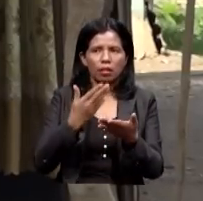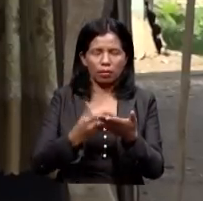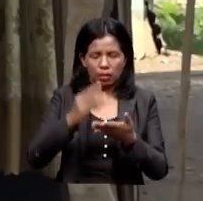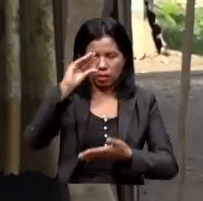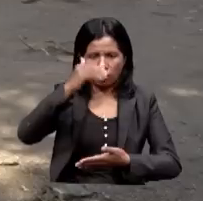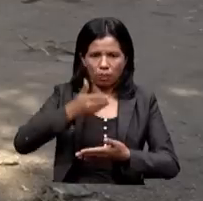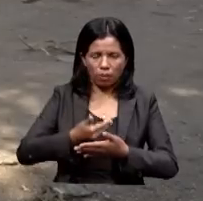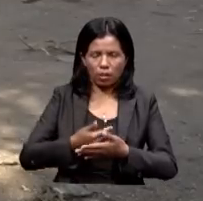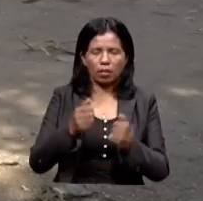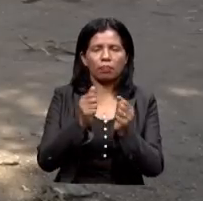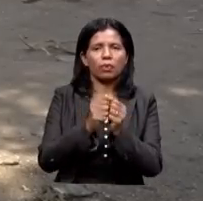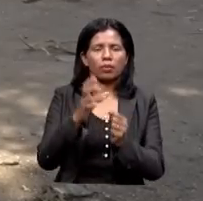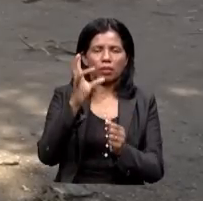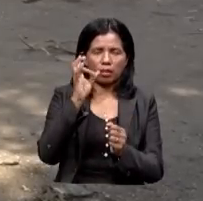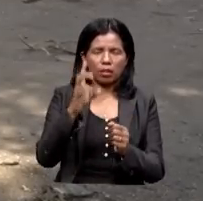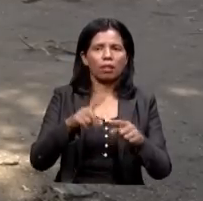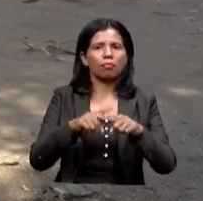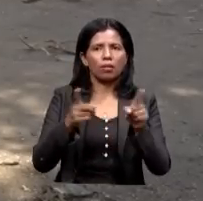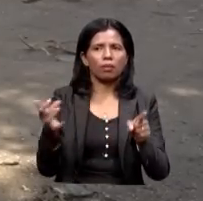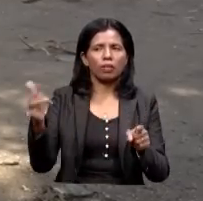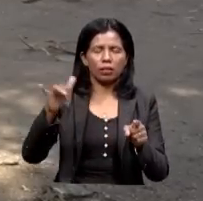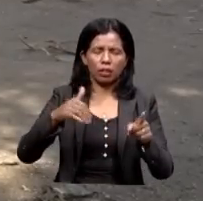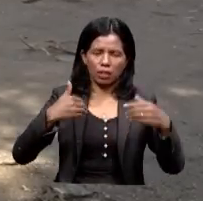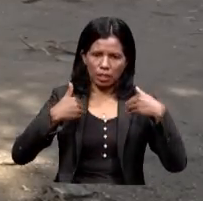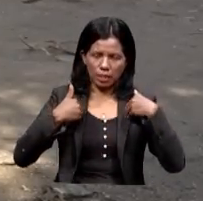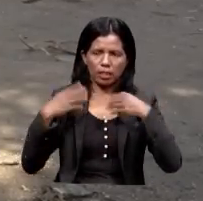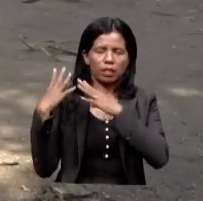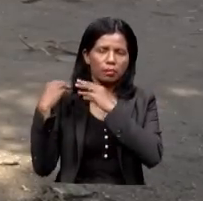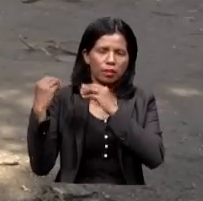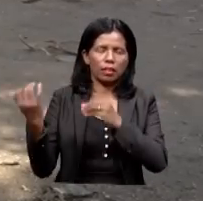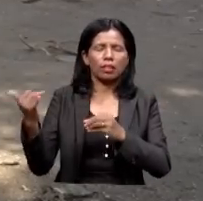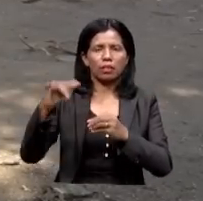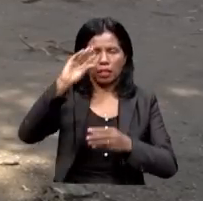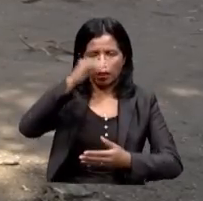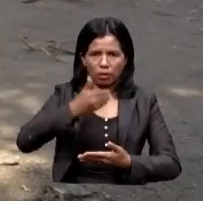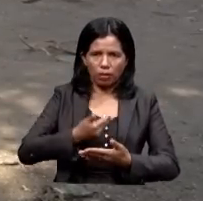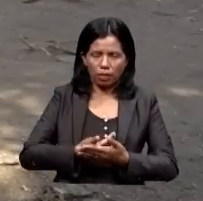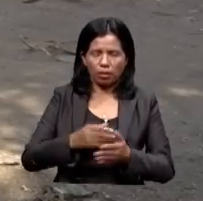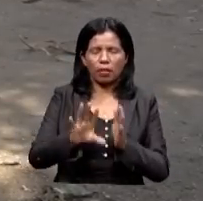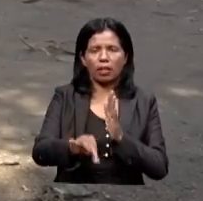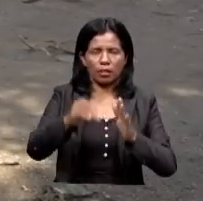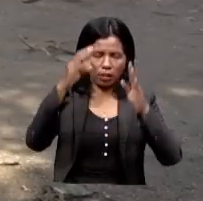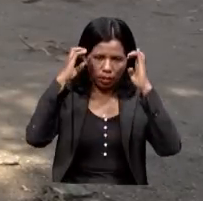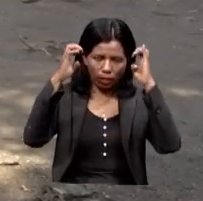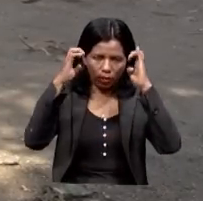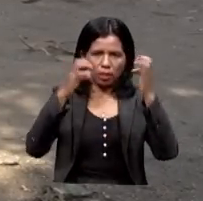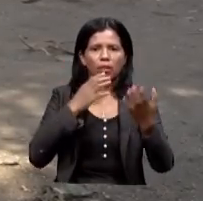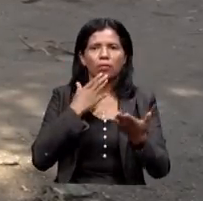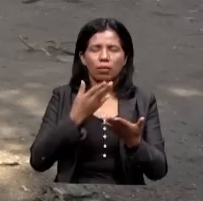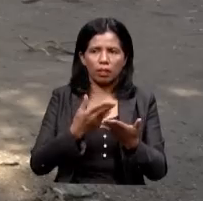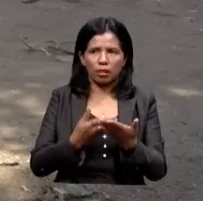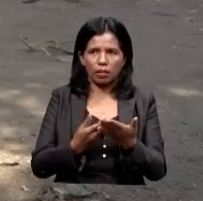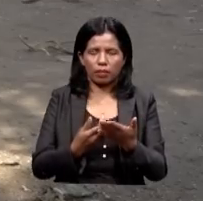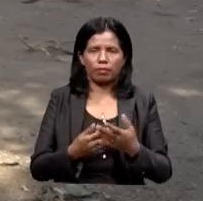hito. May be sira iha esperansa katak sira niya oang belaheta edukasaw ni be diak liu